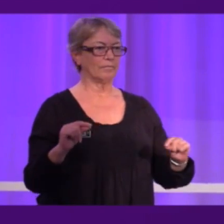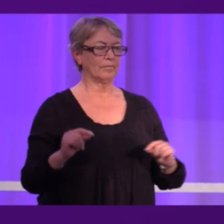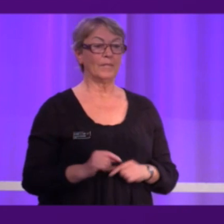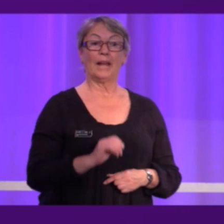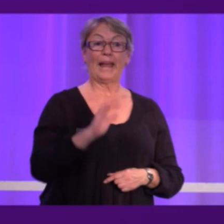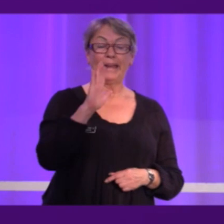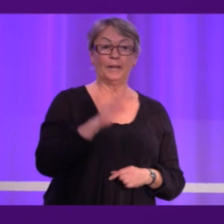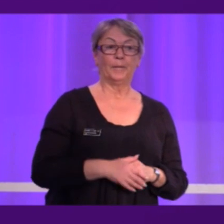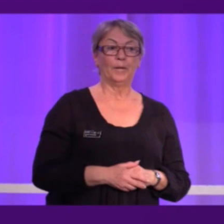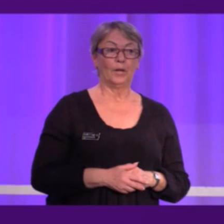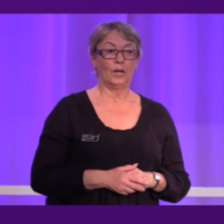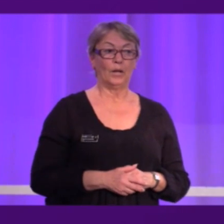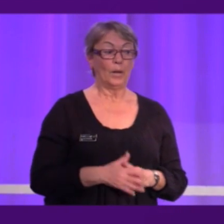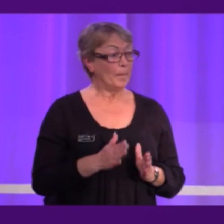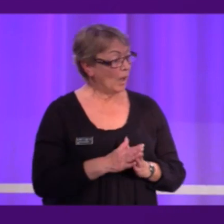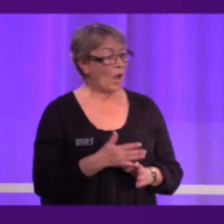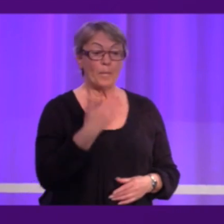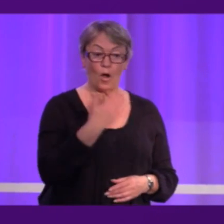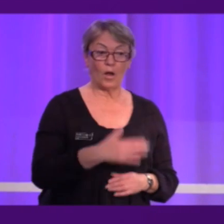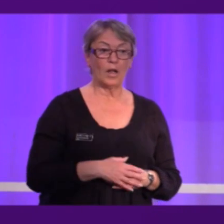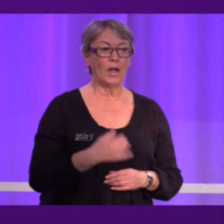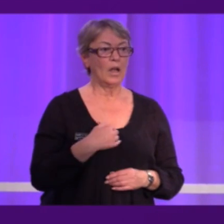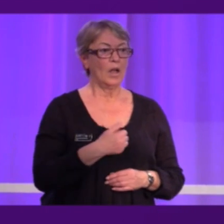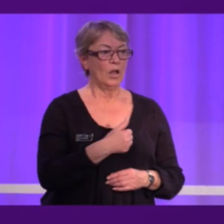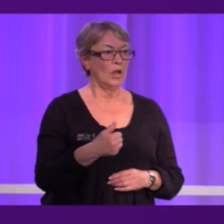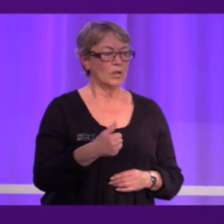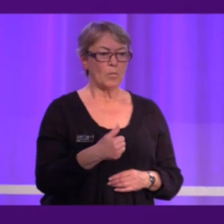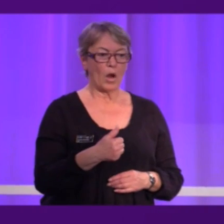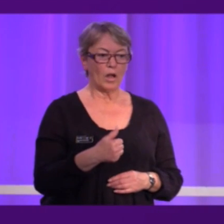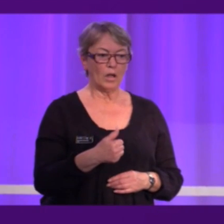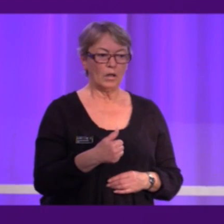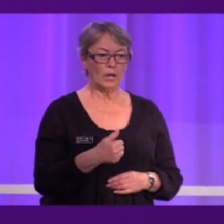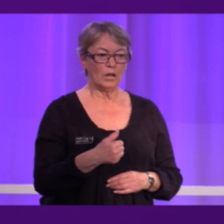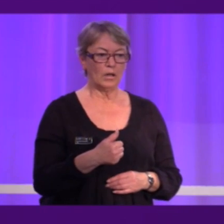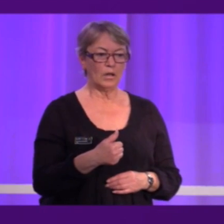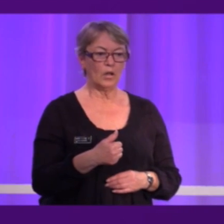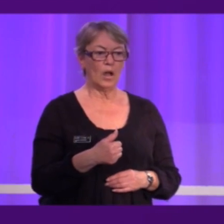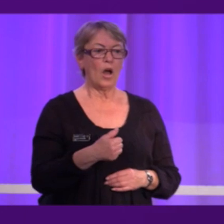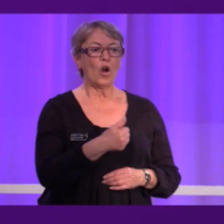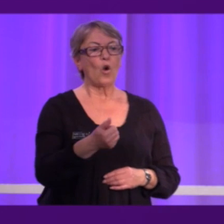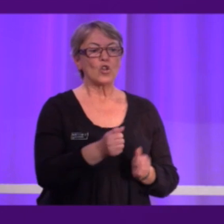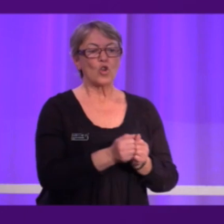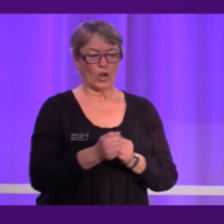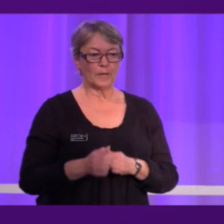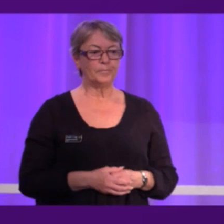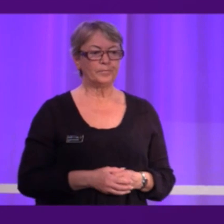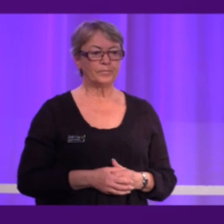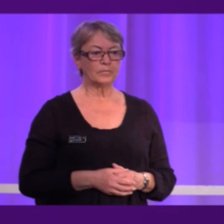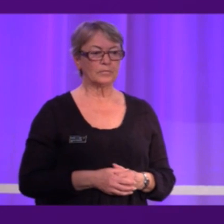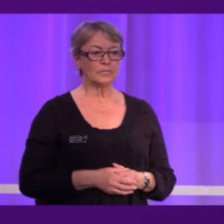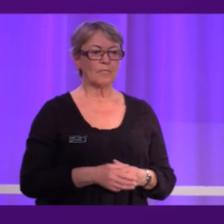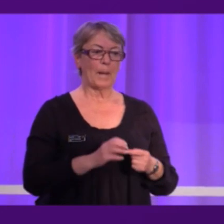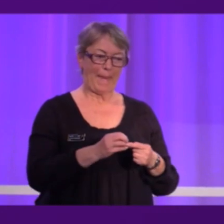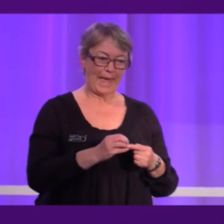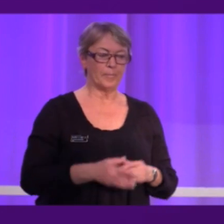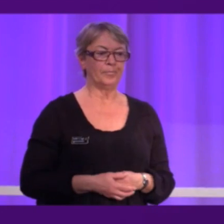Hej. Hur är läget? Jo, det är bra. Det är bra. Jag ska bara ta saker. Ja, absolut. Ja. Vad vill du ha? Bär. Bär.